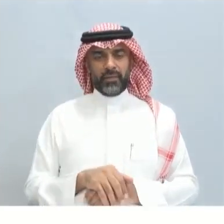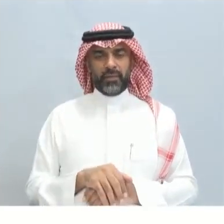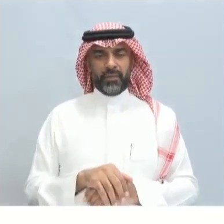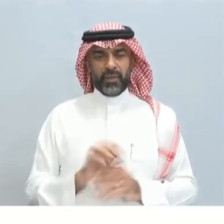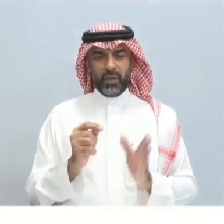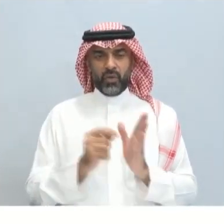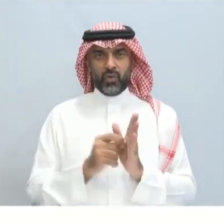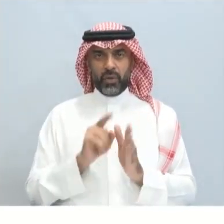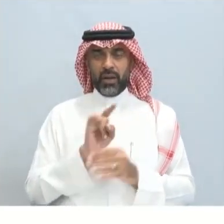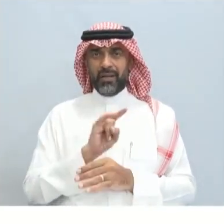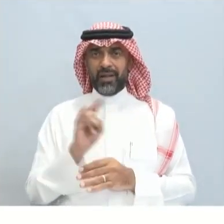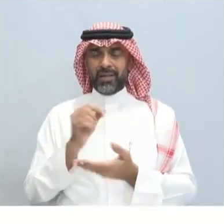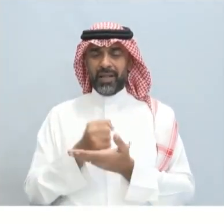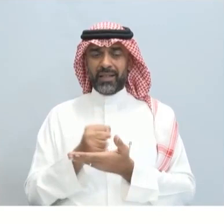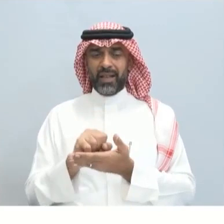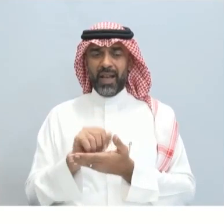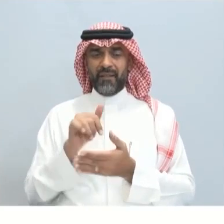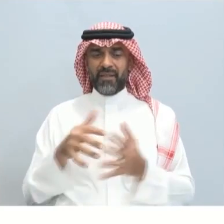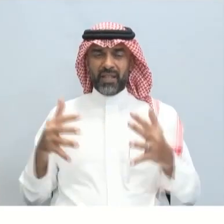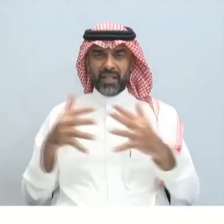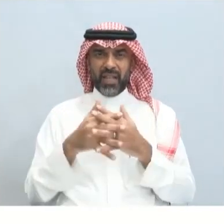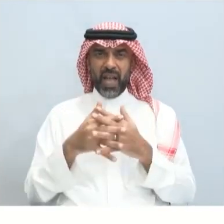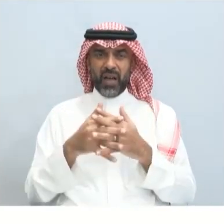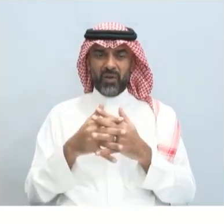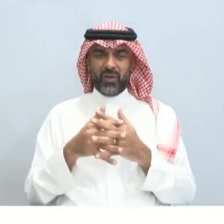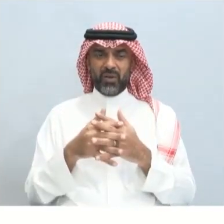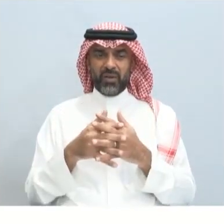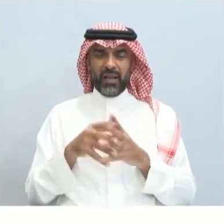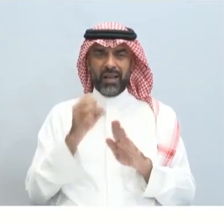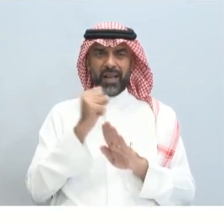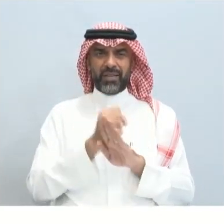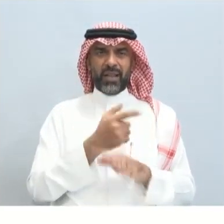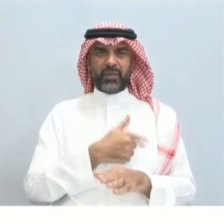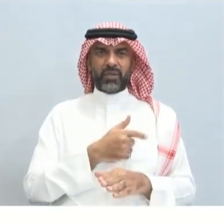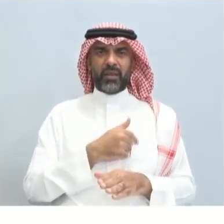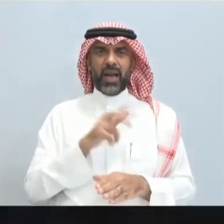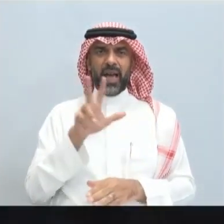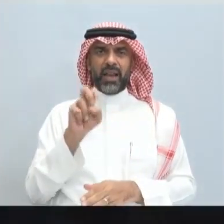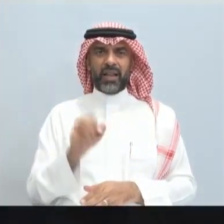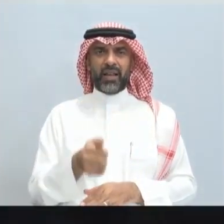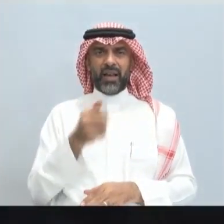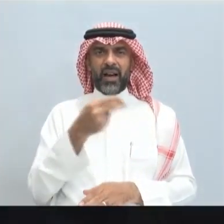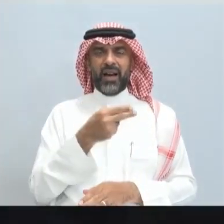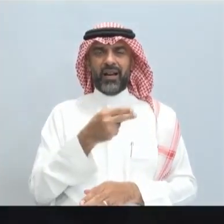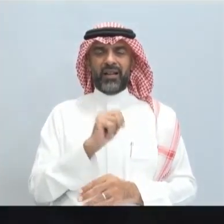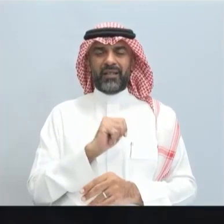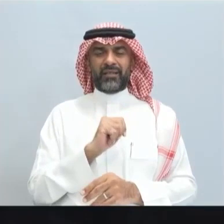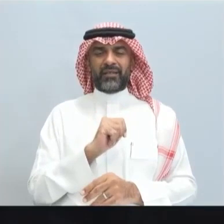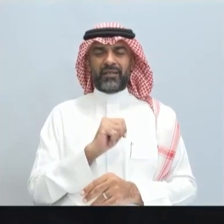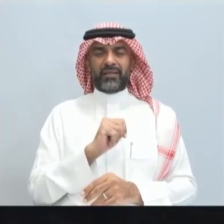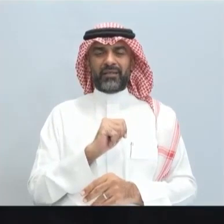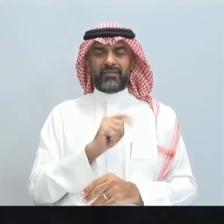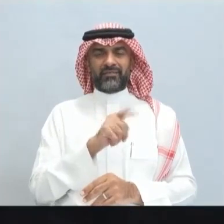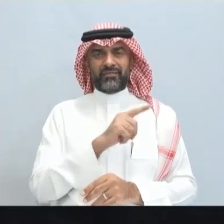النقطه التي ليس لها ازاحه في التداخل الهدام تسمى قاع نعم احسنت تسمى